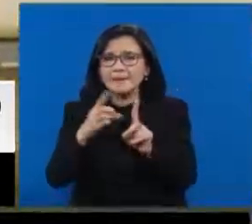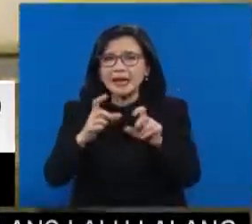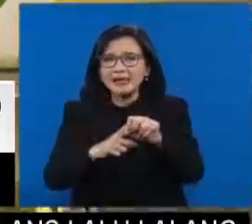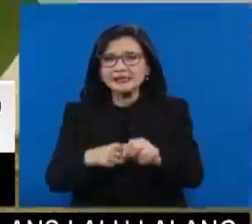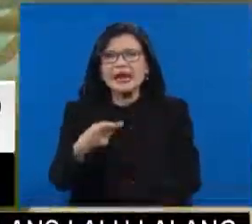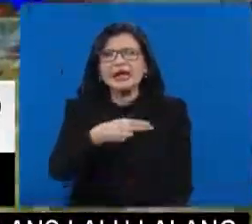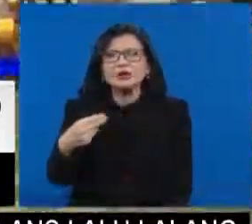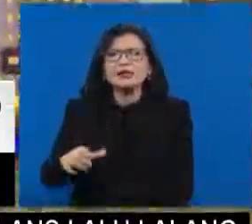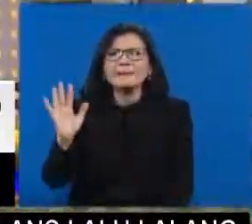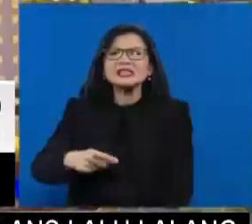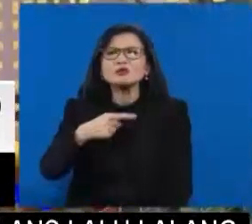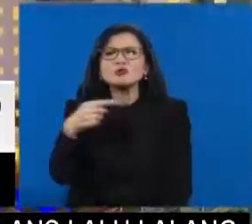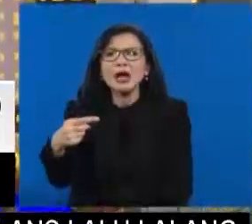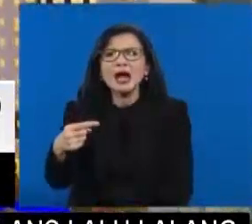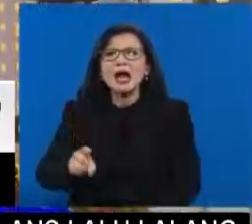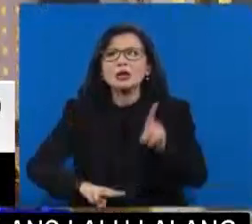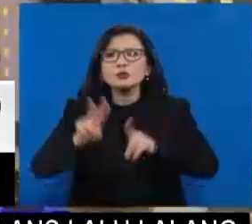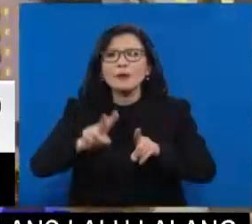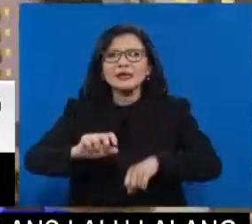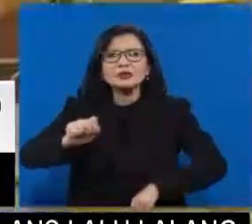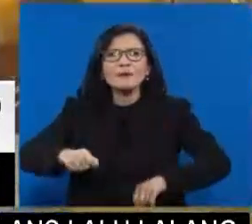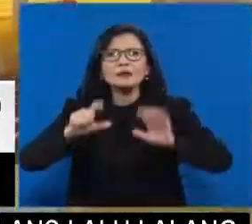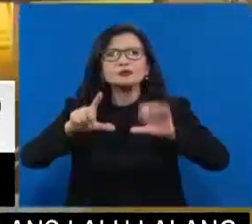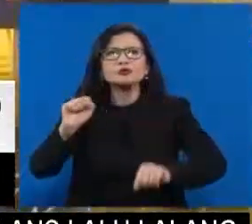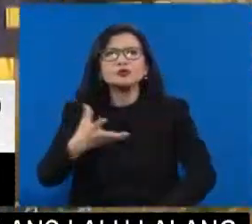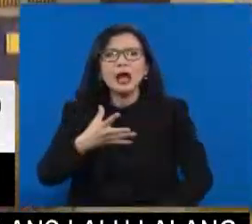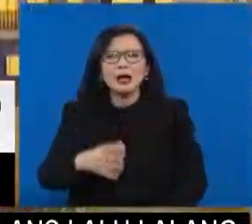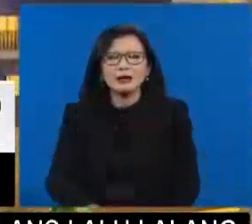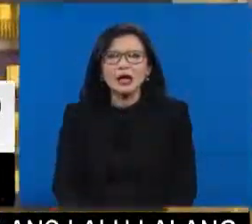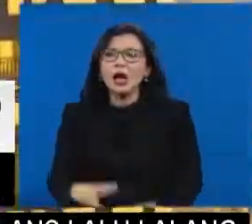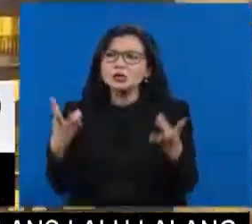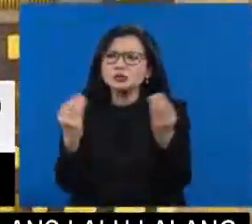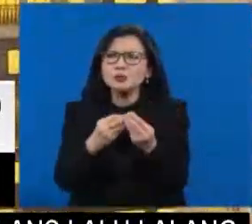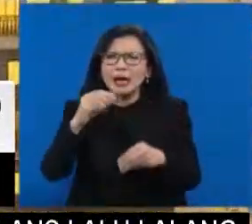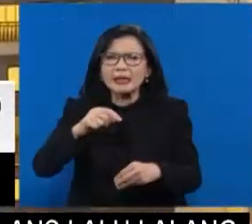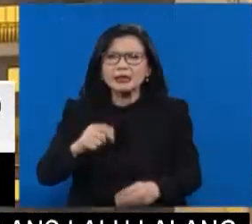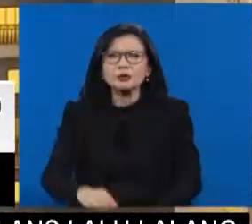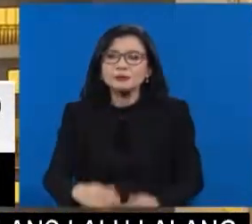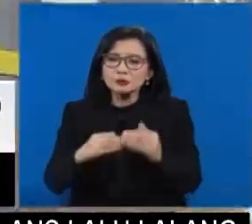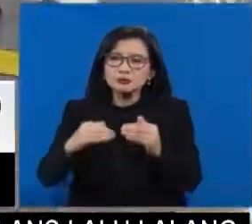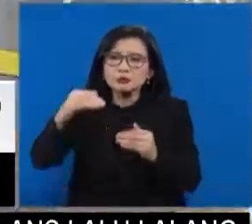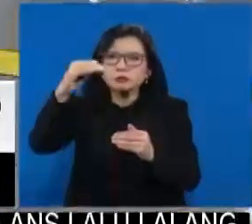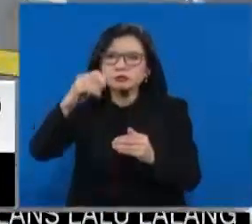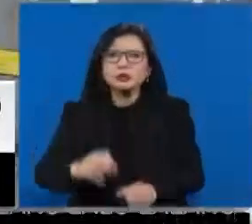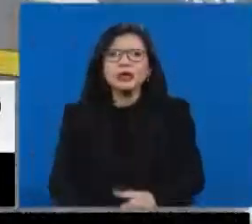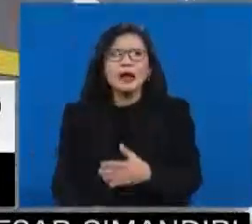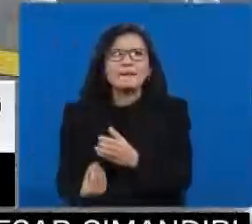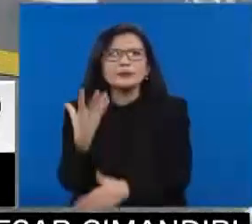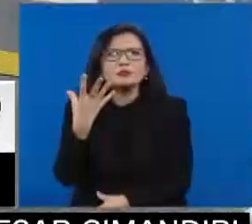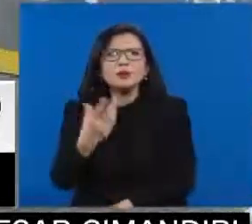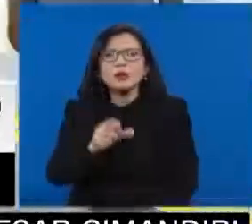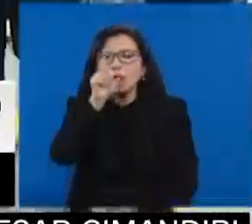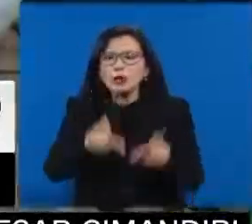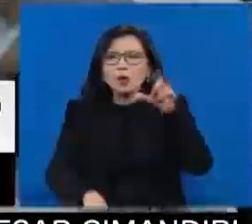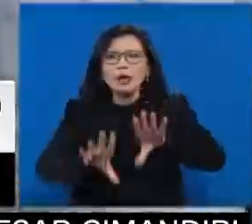masih kekurangan hunian 12,7 juta unit. Angka tersebut dapat berpotensi meningkat seiring dengan pertumbuhan angkatan kerja